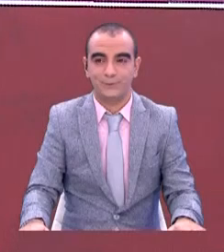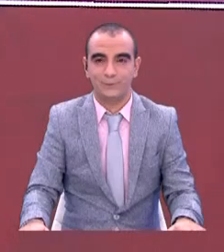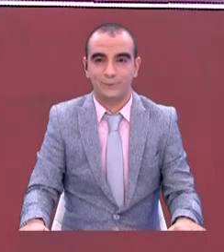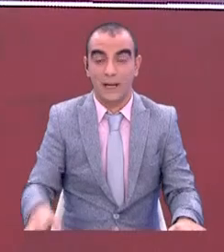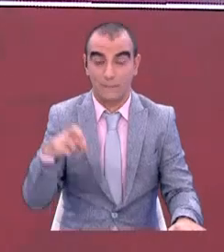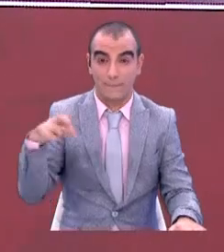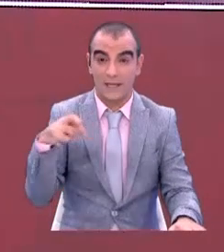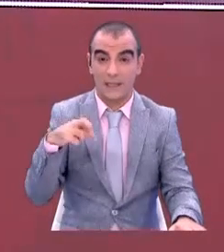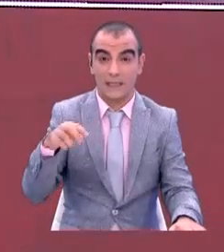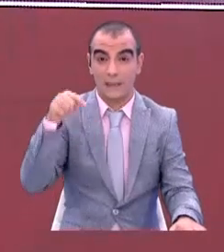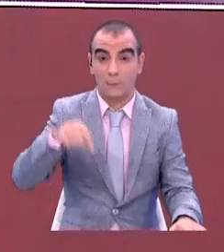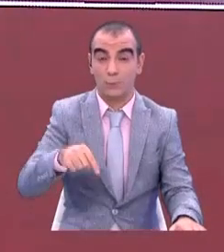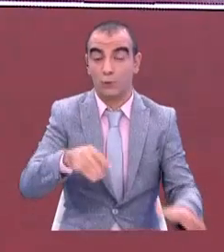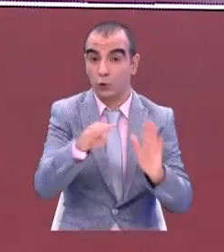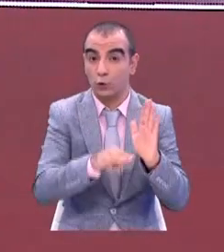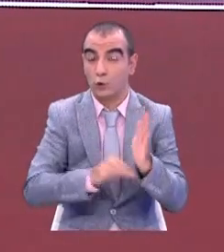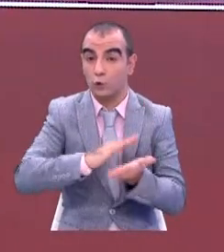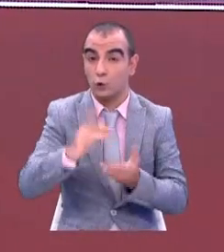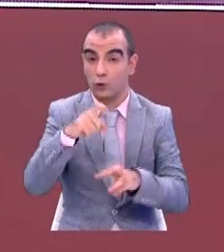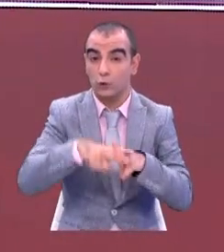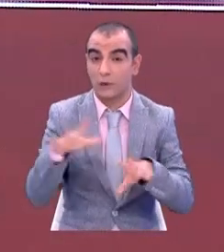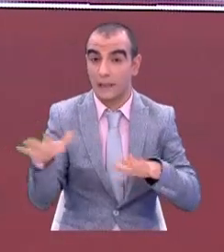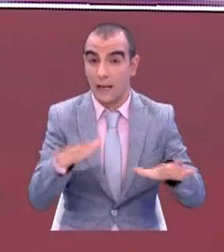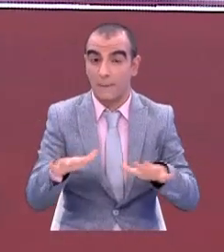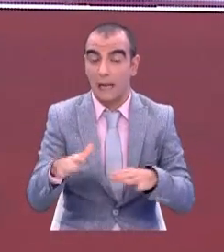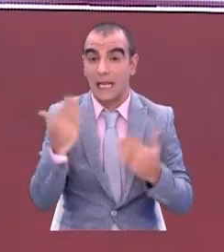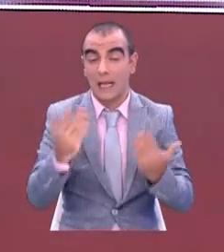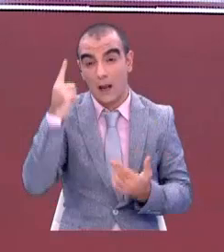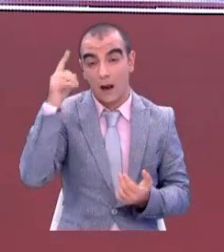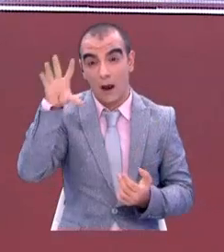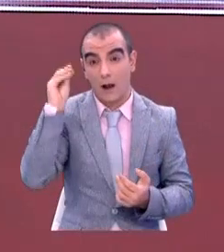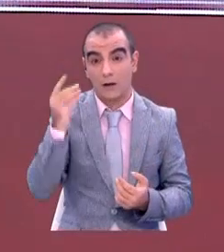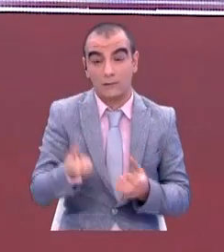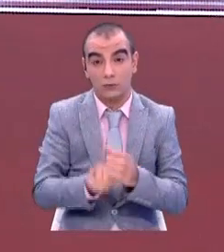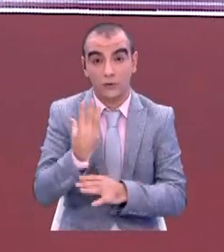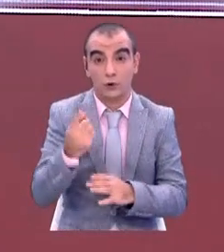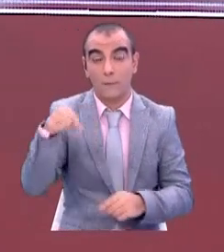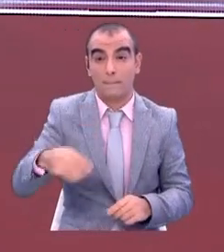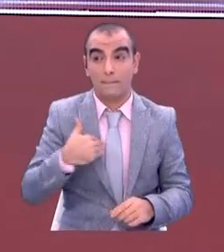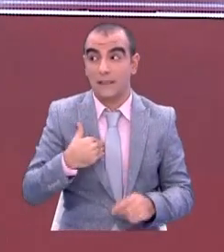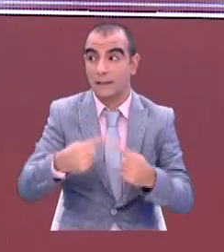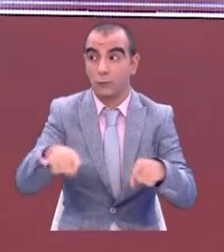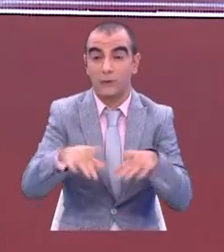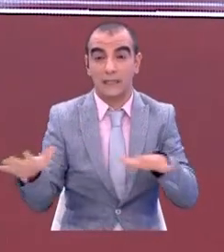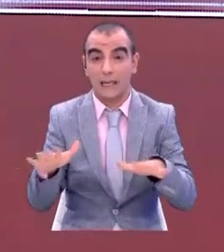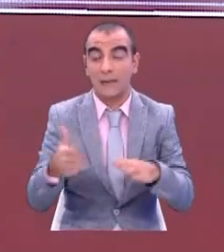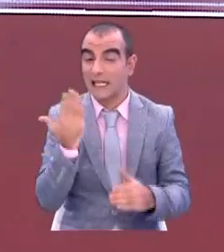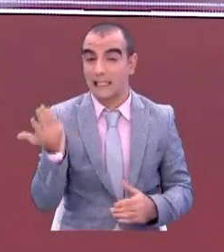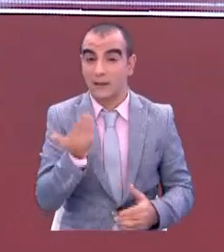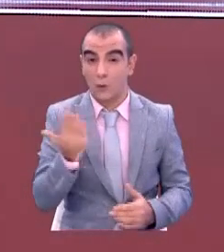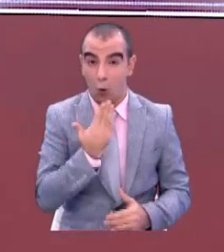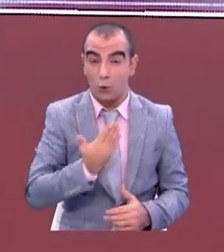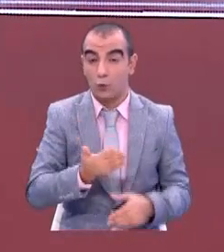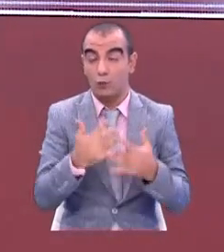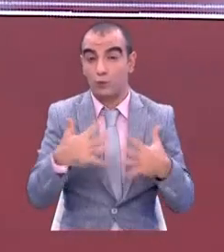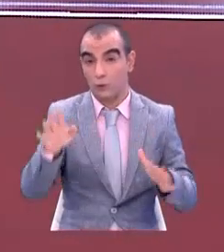Peki bu yaşadığımız Düzce depremi ne anlam ifade ediyor Biz bu Depremi nasıl okumalıyız büyük